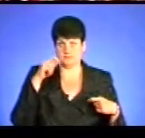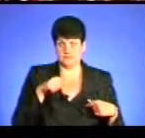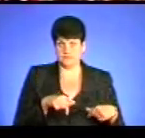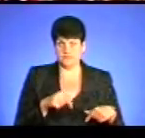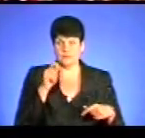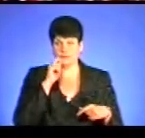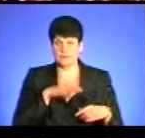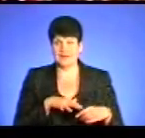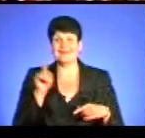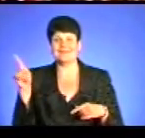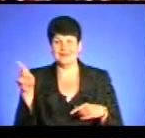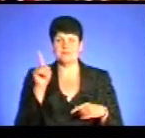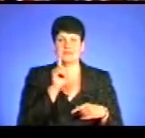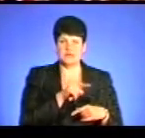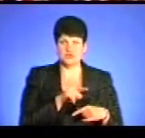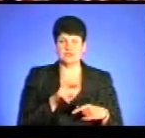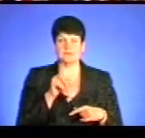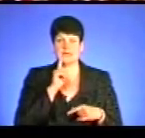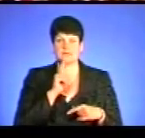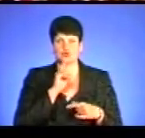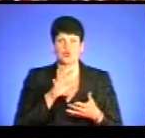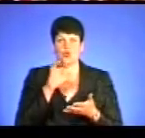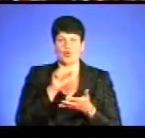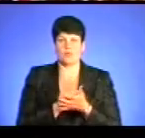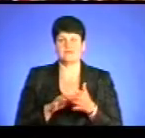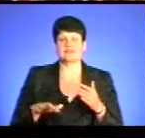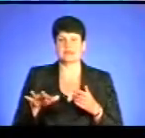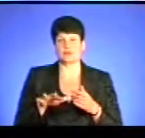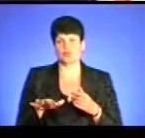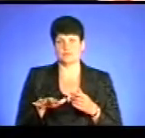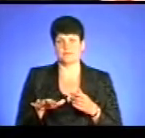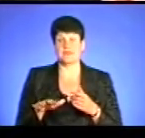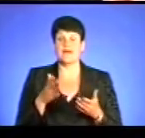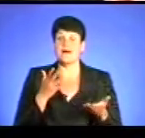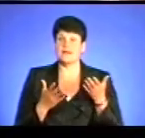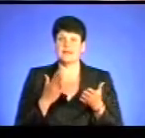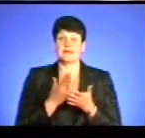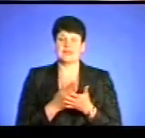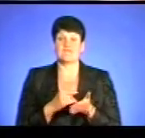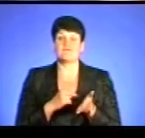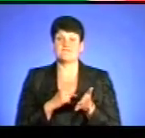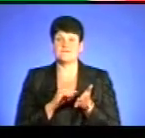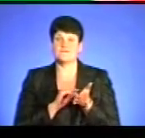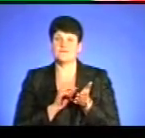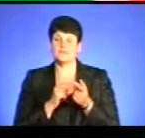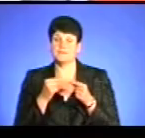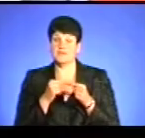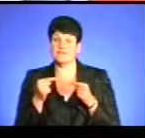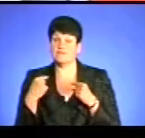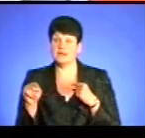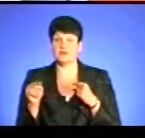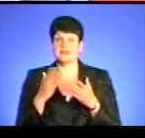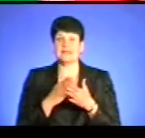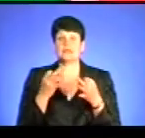І тим, і іншим на тимчасово окупованих українських територіях. Однак є виключення. У законопроекті передбачається